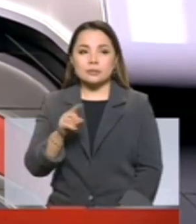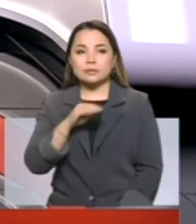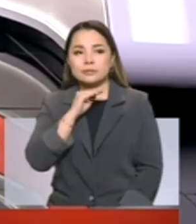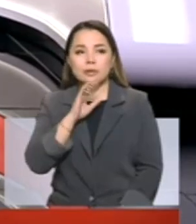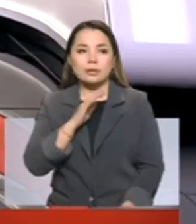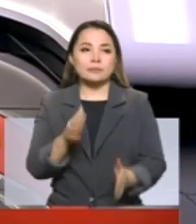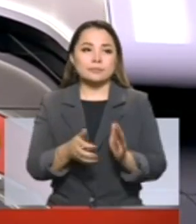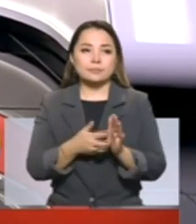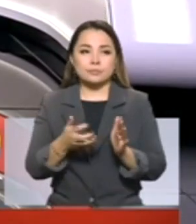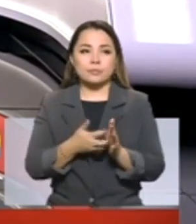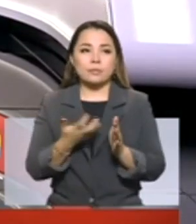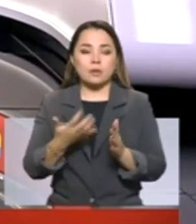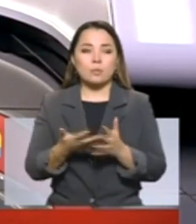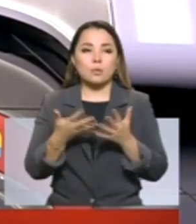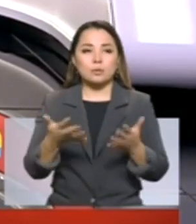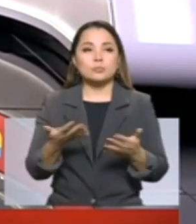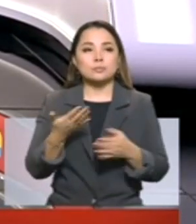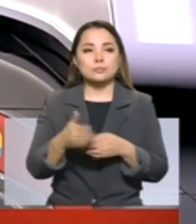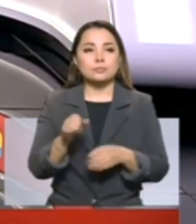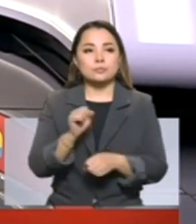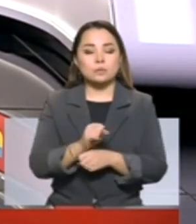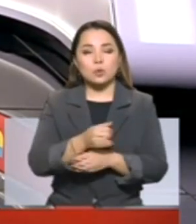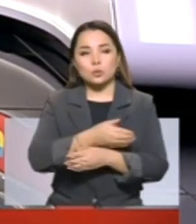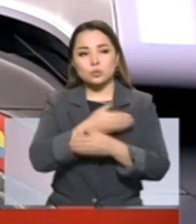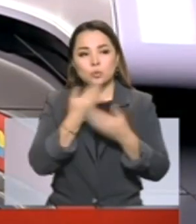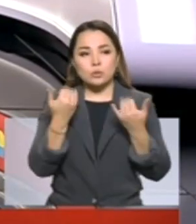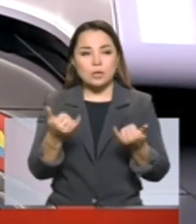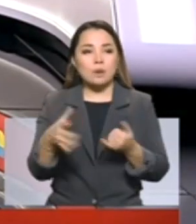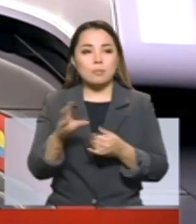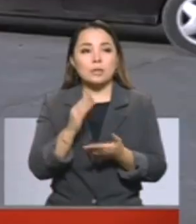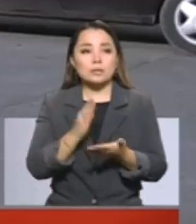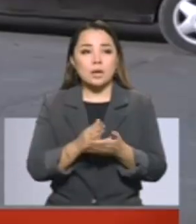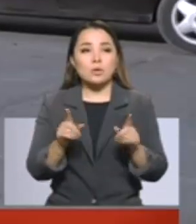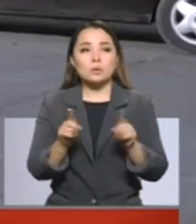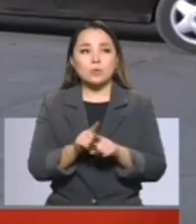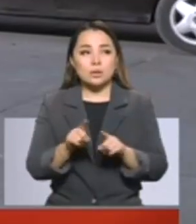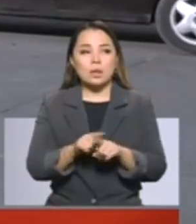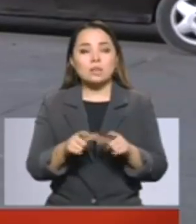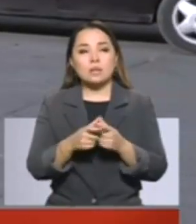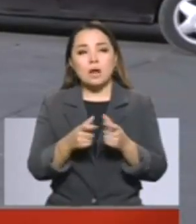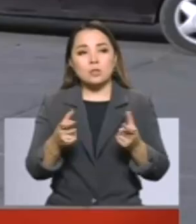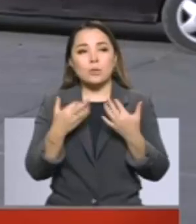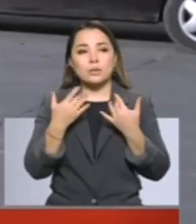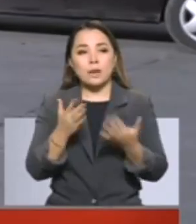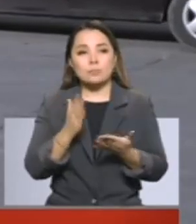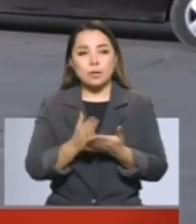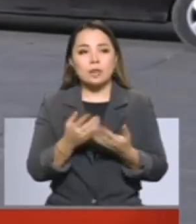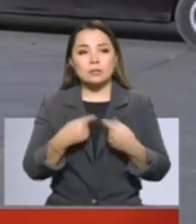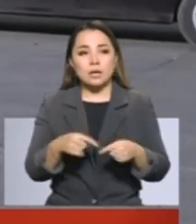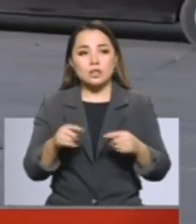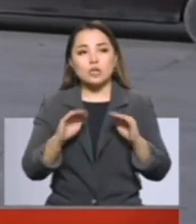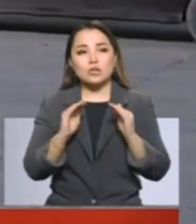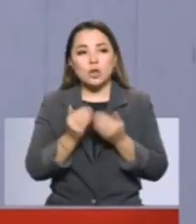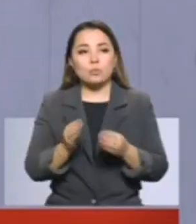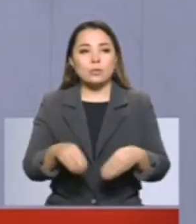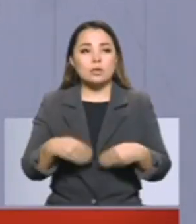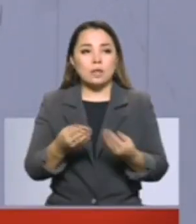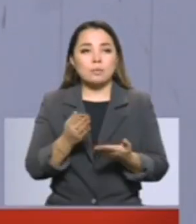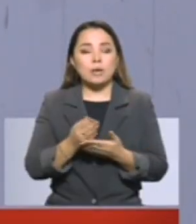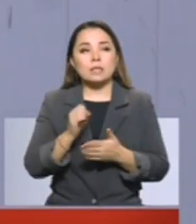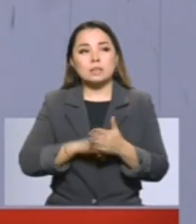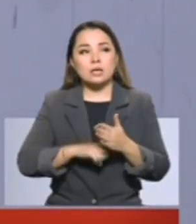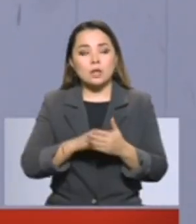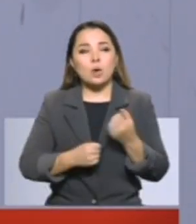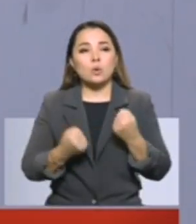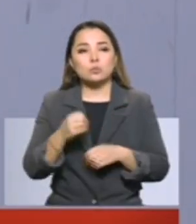тапшы. Бекеттердің басым көпшілігінде жоқтың қасы. Бар болғанның өзінде талон талап етеді. Өзгелері шектеумен беріп жатыр. Салдарынан